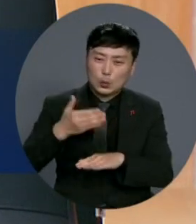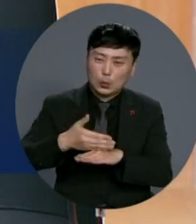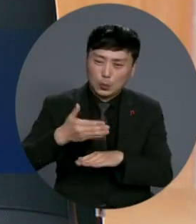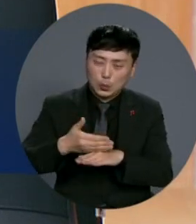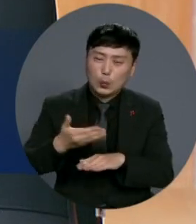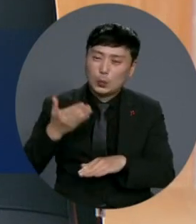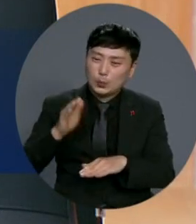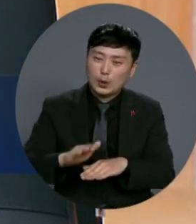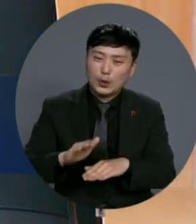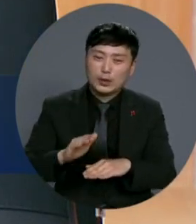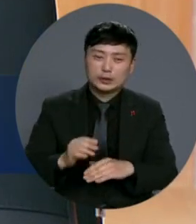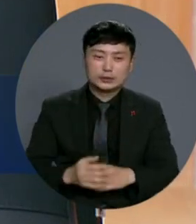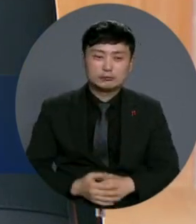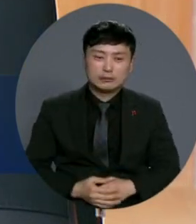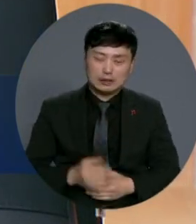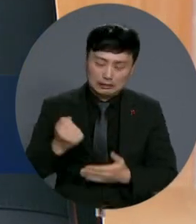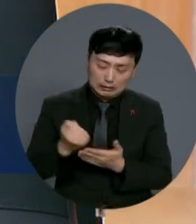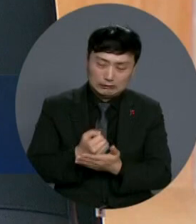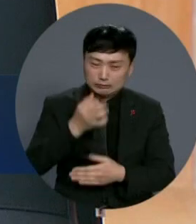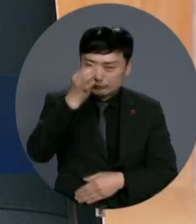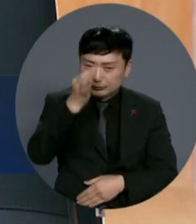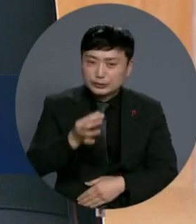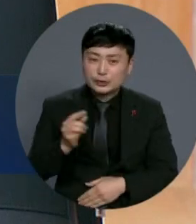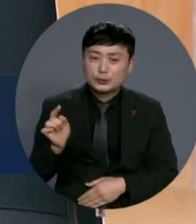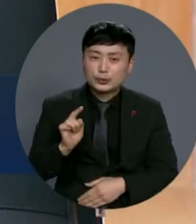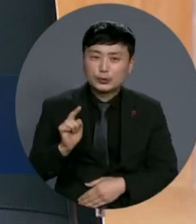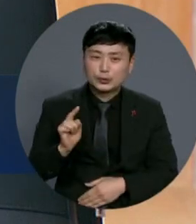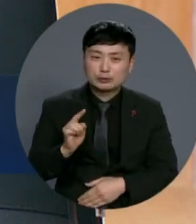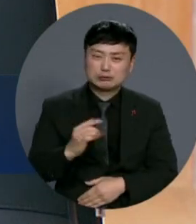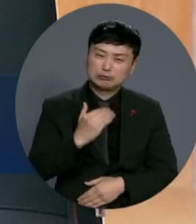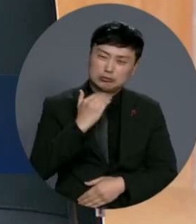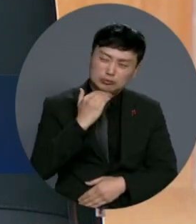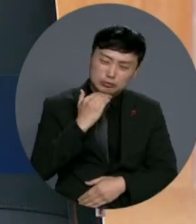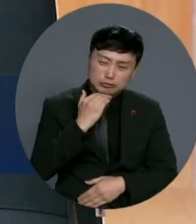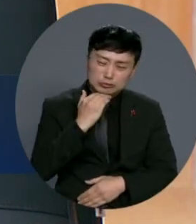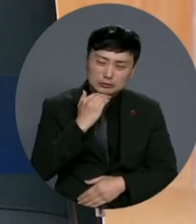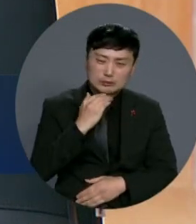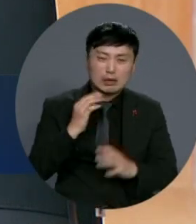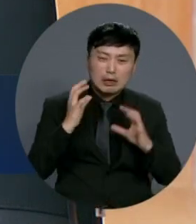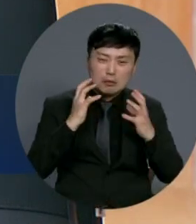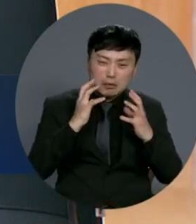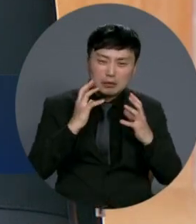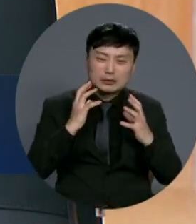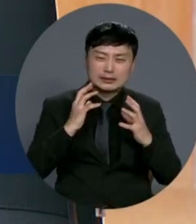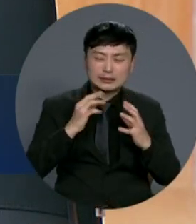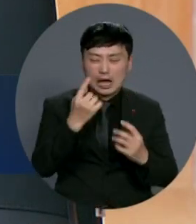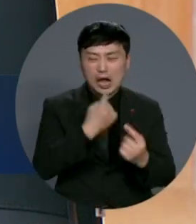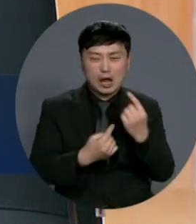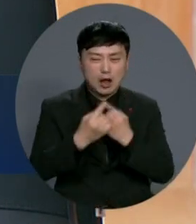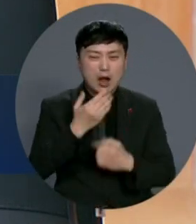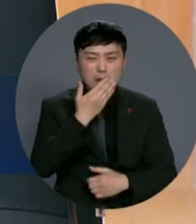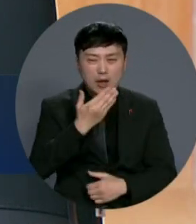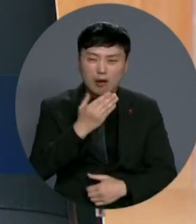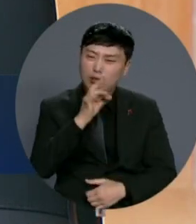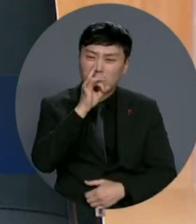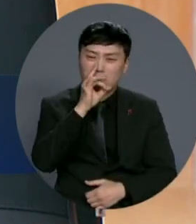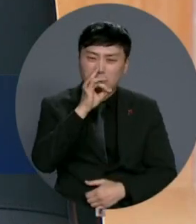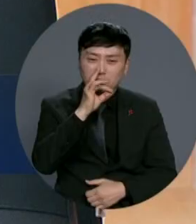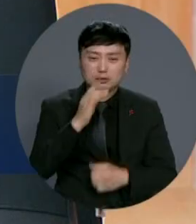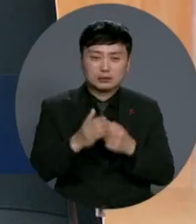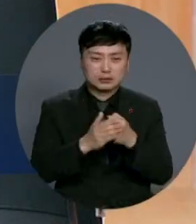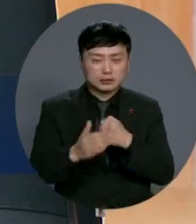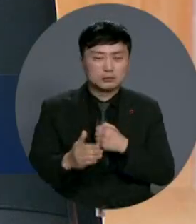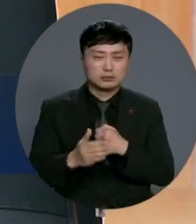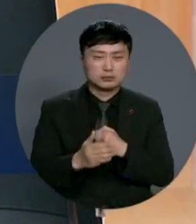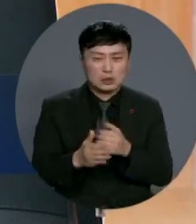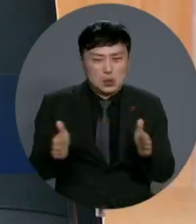감사할 일인데 안타깝고 미안한 것은이 인원을 다 수용하고 싶어요 수용하고 싶은데 정설 할